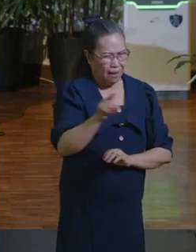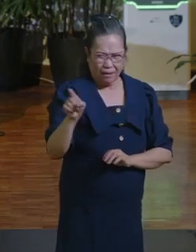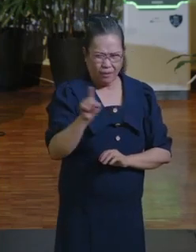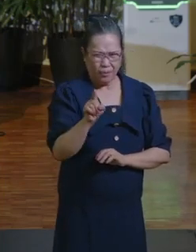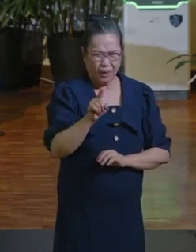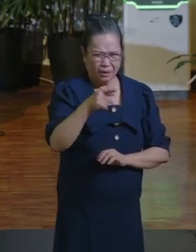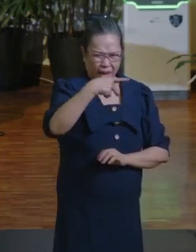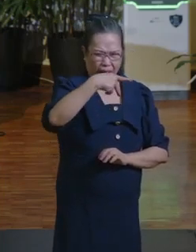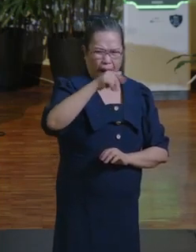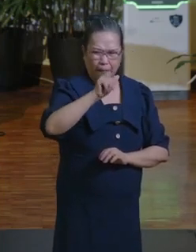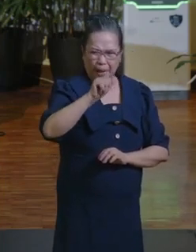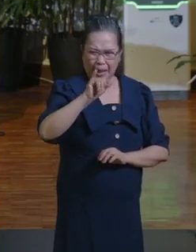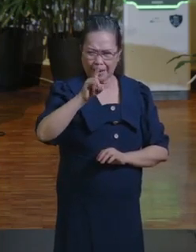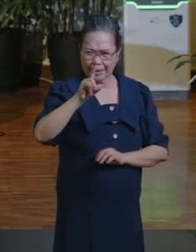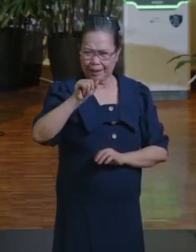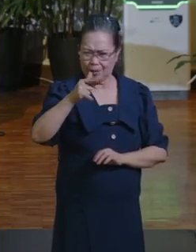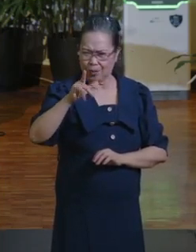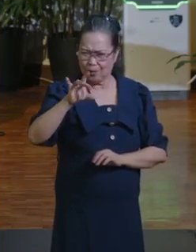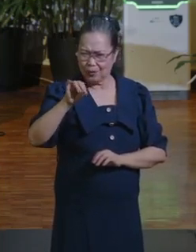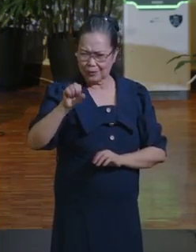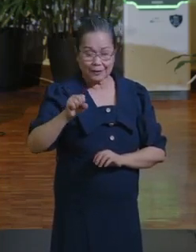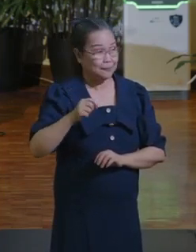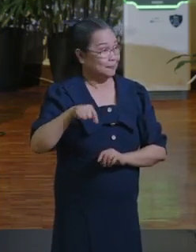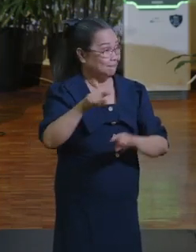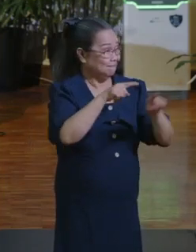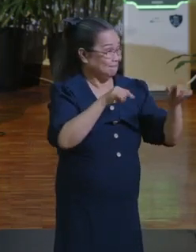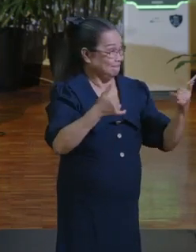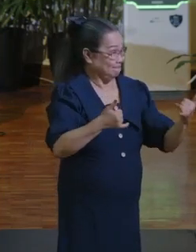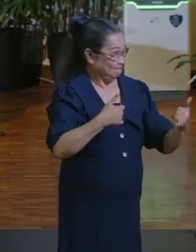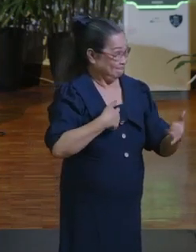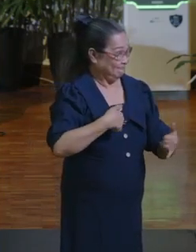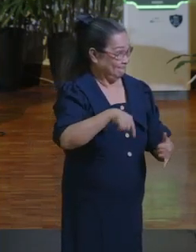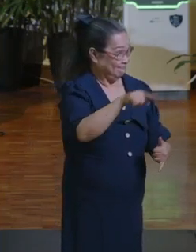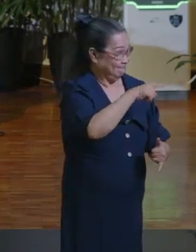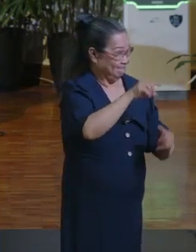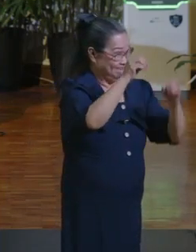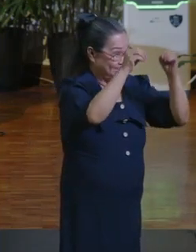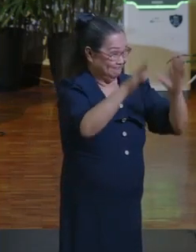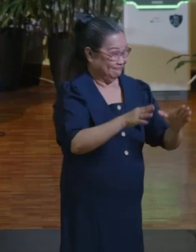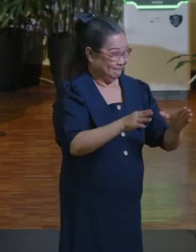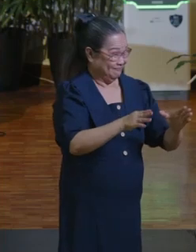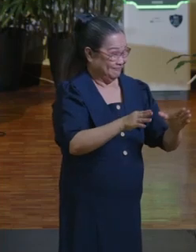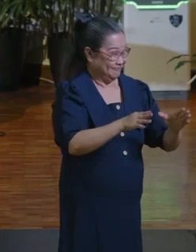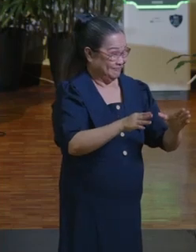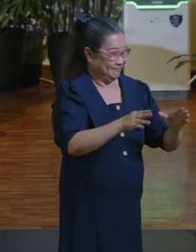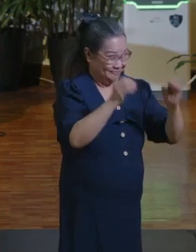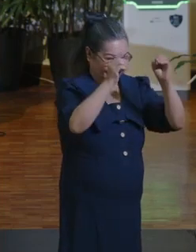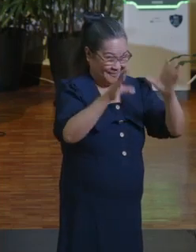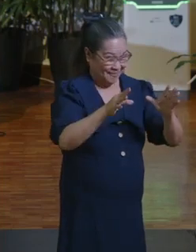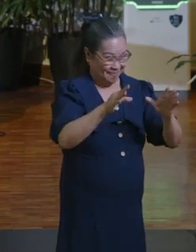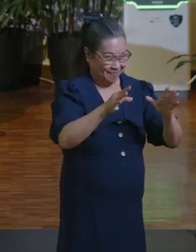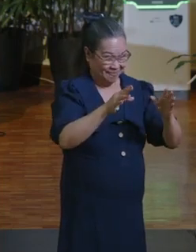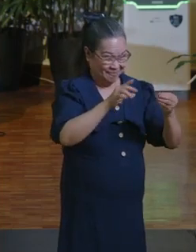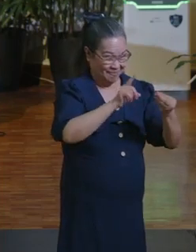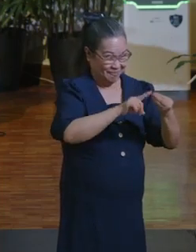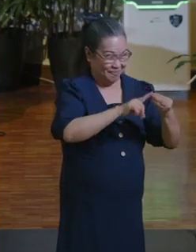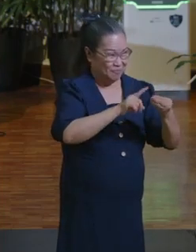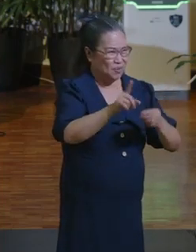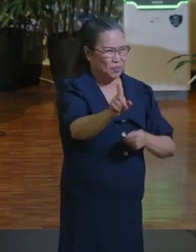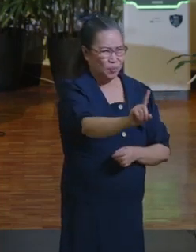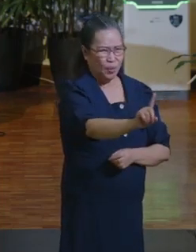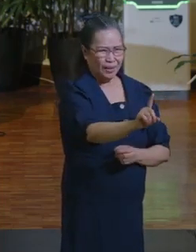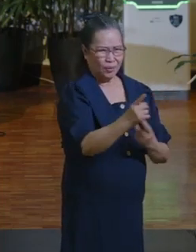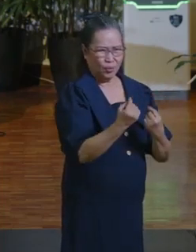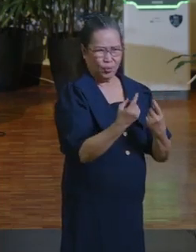ang paidagogos sapagkat sa atin ngayon, lalo na sa mga guro, o lalo na dun sa mga